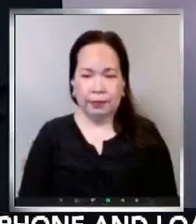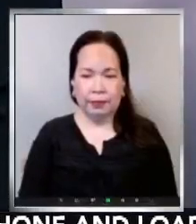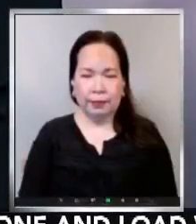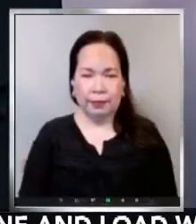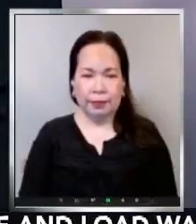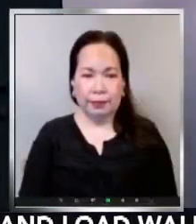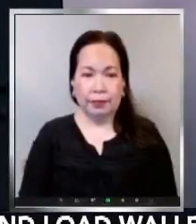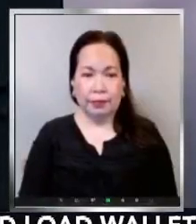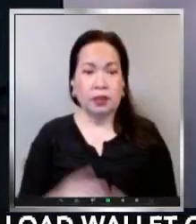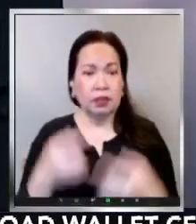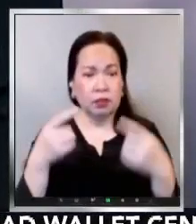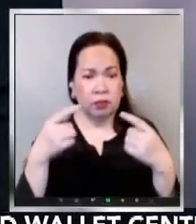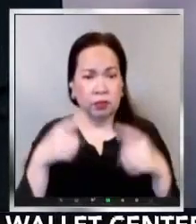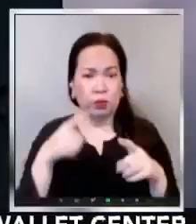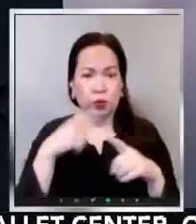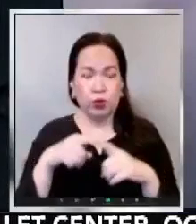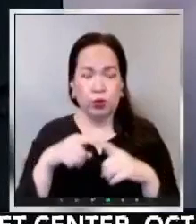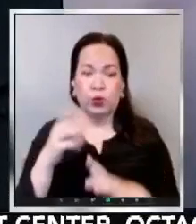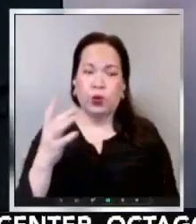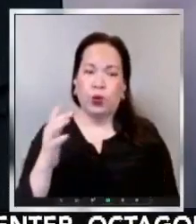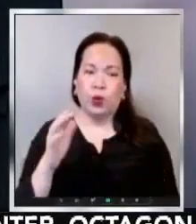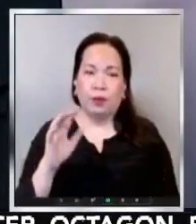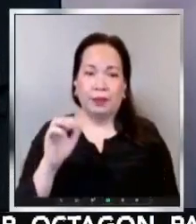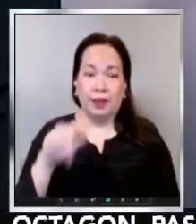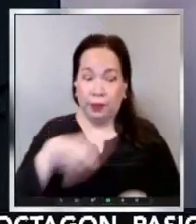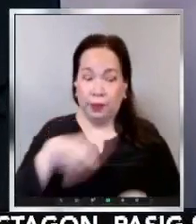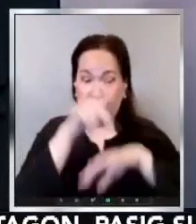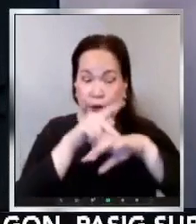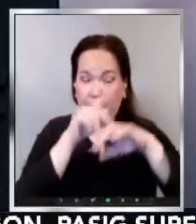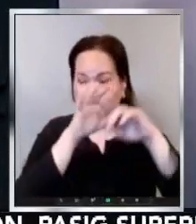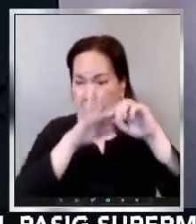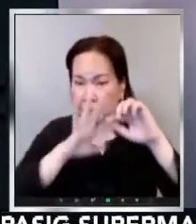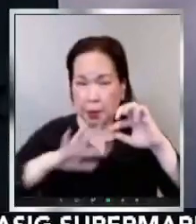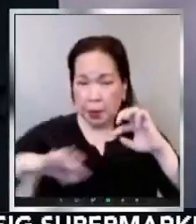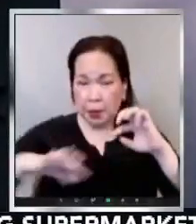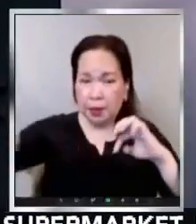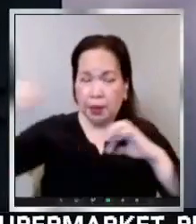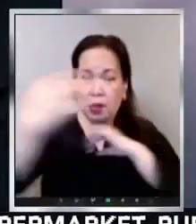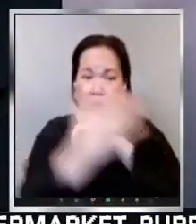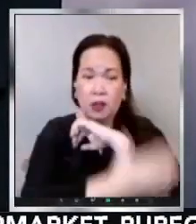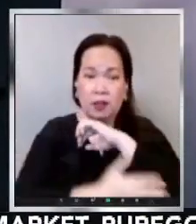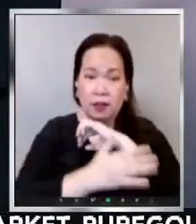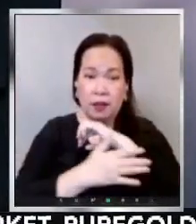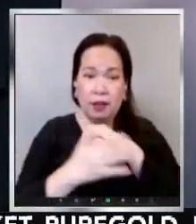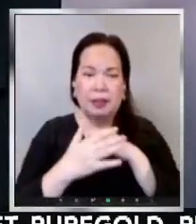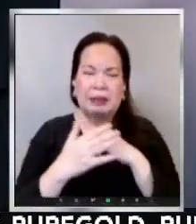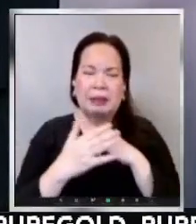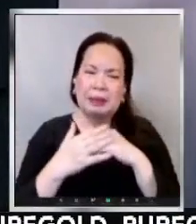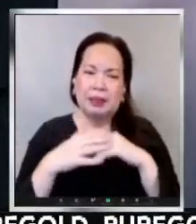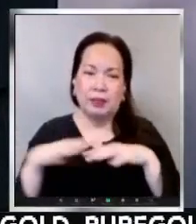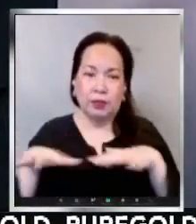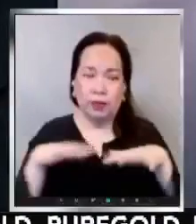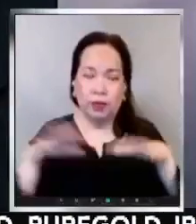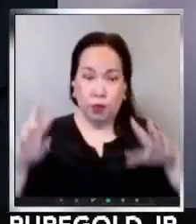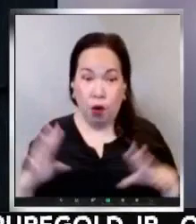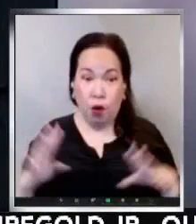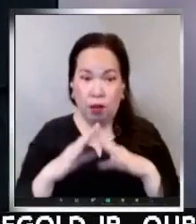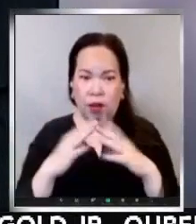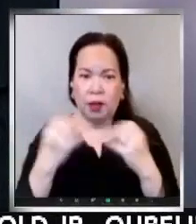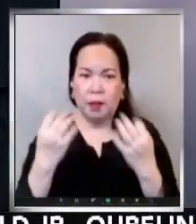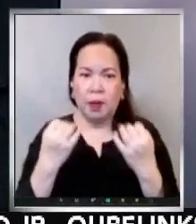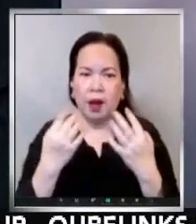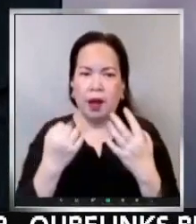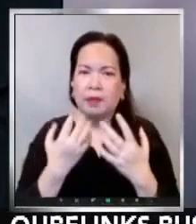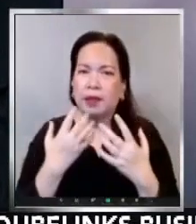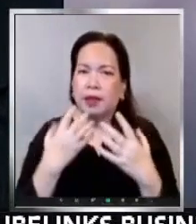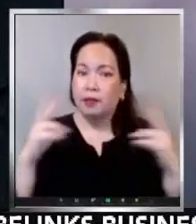Dahil nasa Pacific Ring of Fire ang Pilipinas, marami rito mga vulkan at hot spring. Sa Albay nga, natahanan